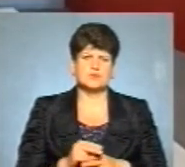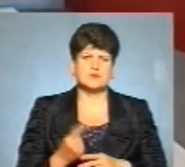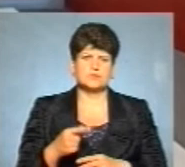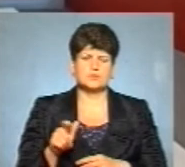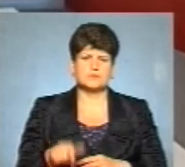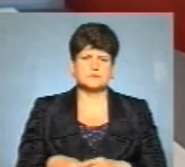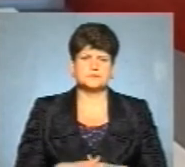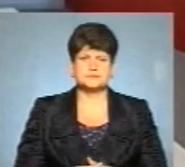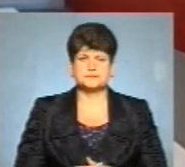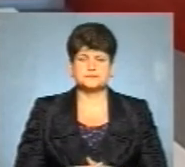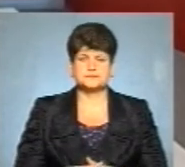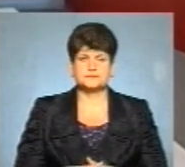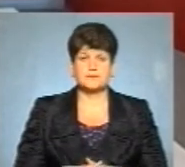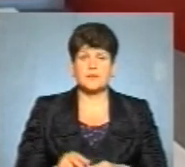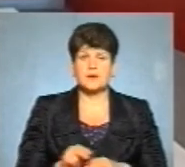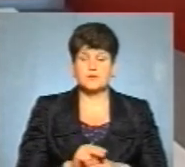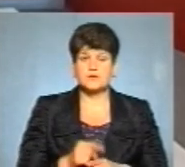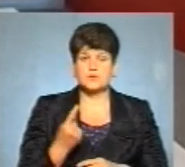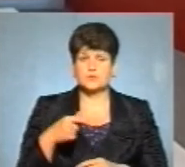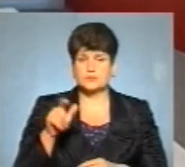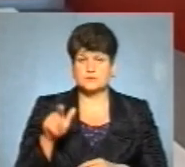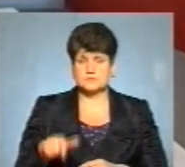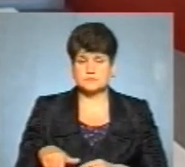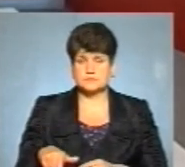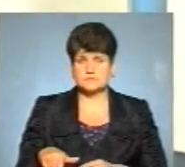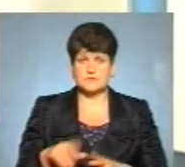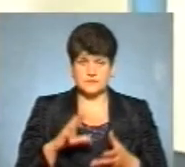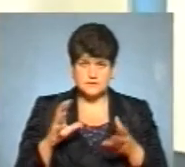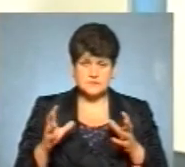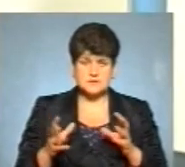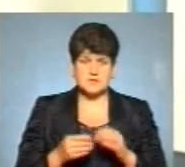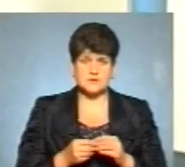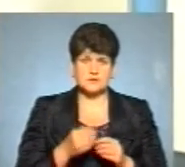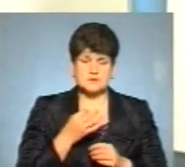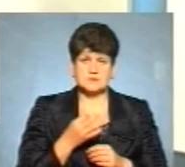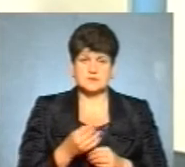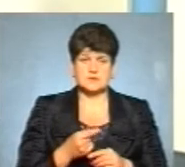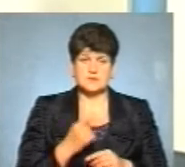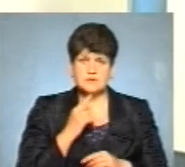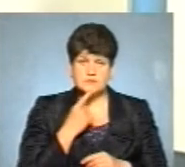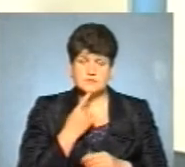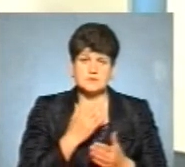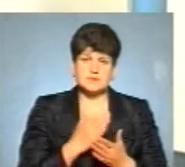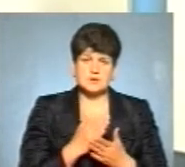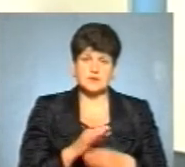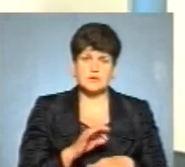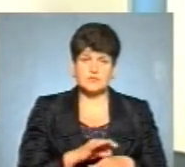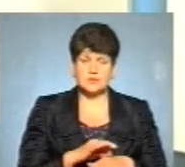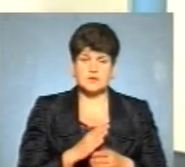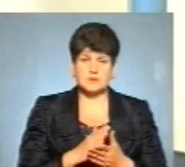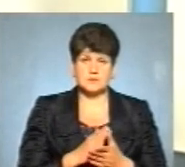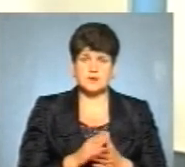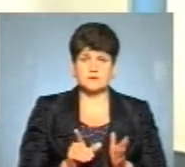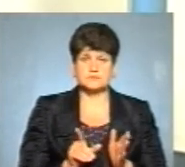пацієнта? Лікування одного пацієнта так узагальнити складно, тому що, я кажу, є хворі, які мають